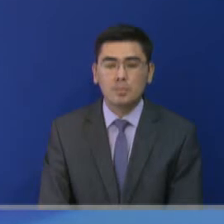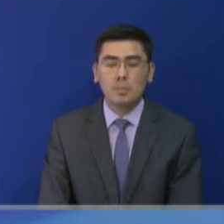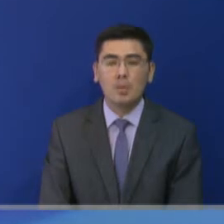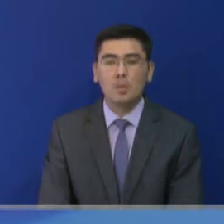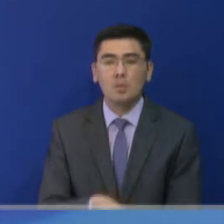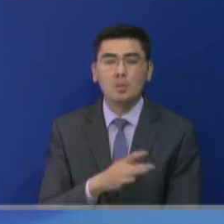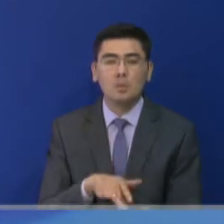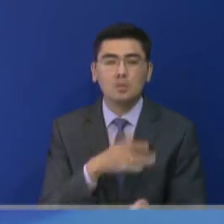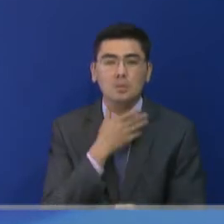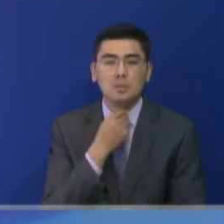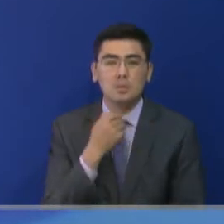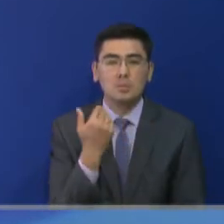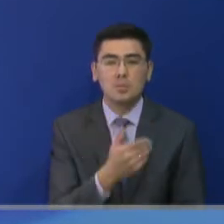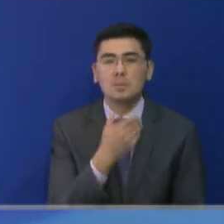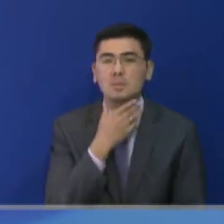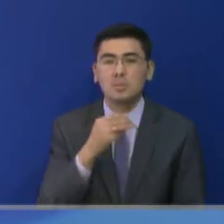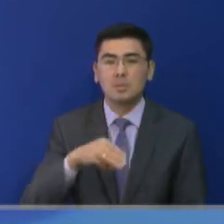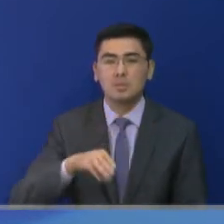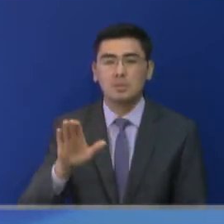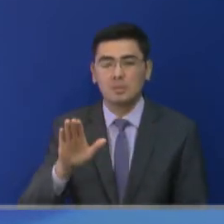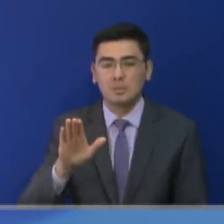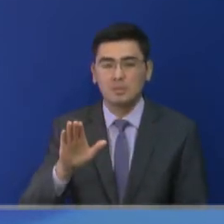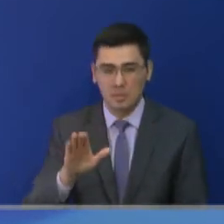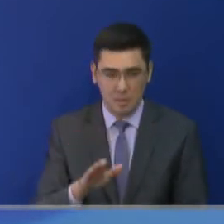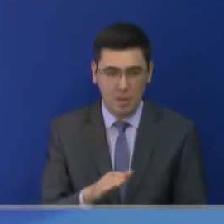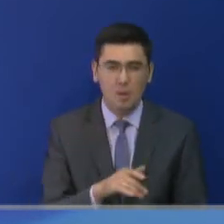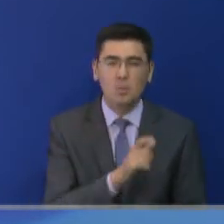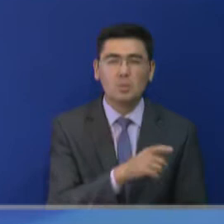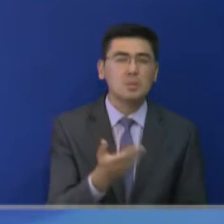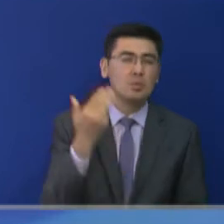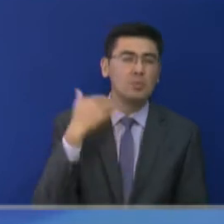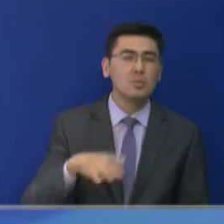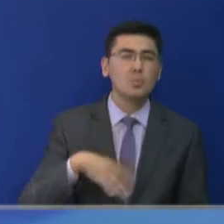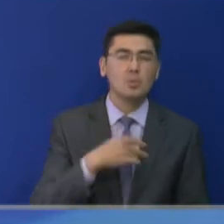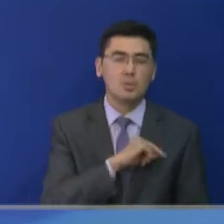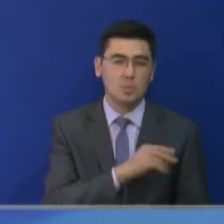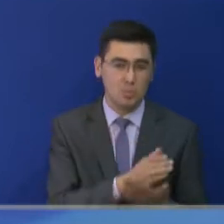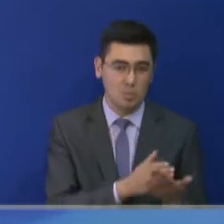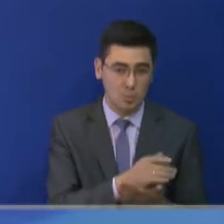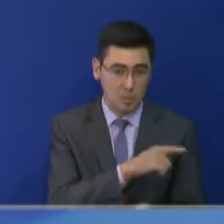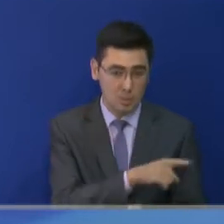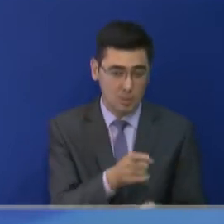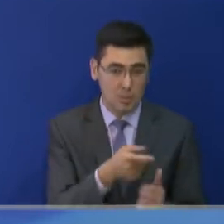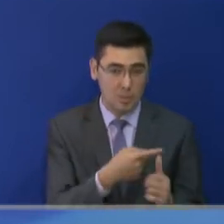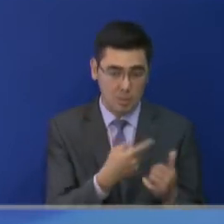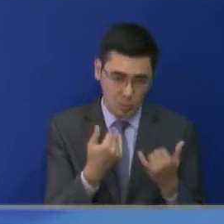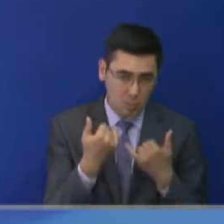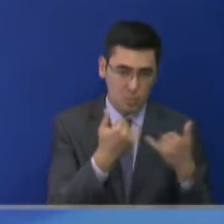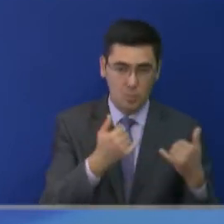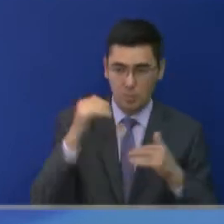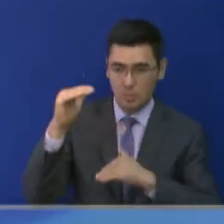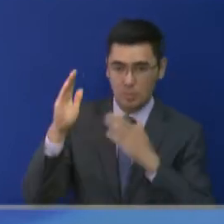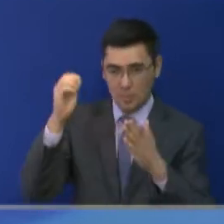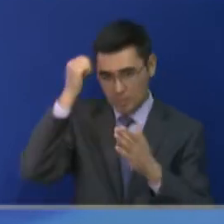Семей телеарнасының ғимаратында Семей телевизиясының негізін қалаушылардың құрметіне ескерткіш тақта ашылды. Алаштың айнасы